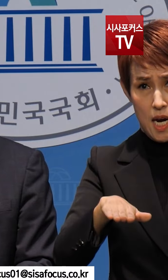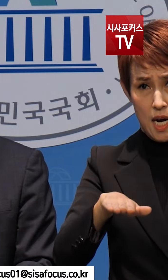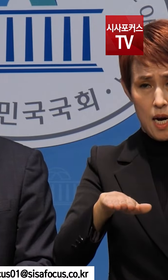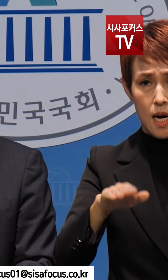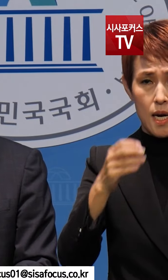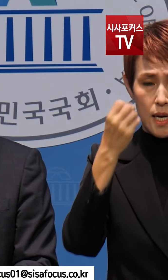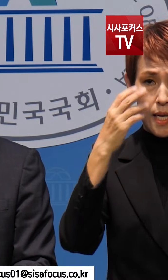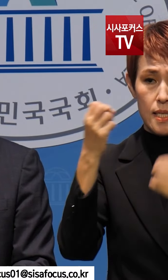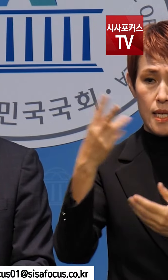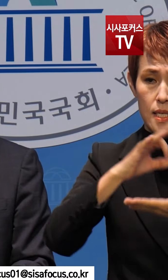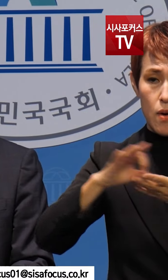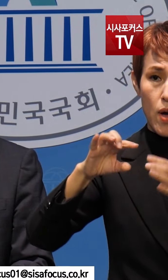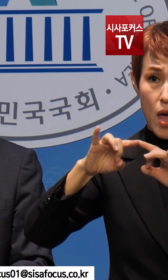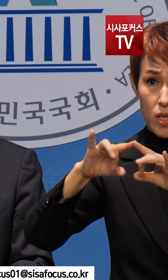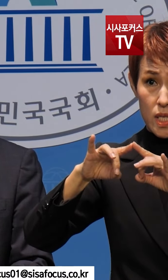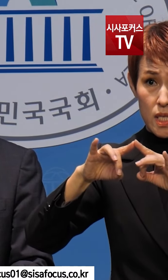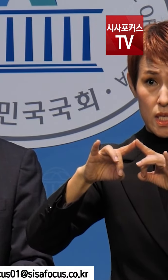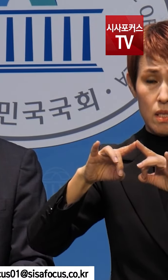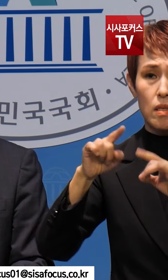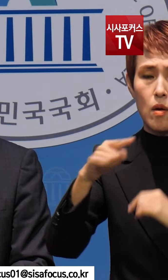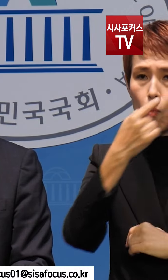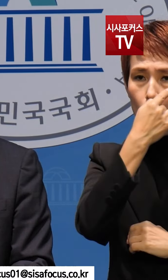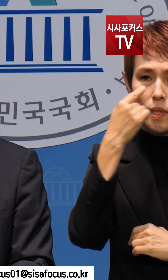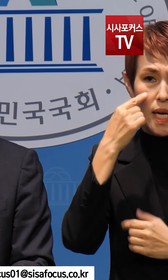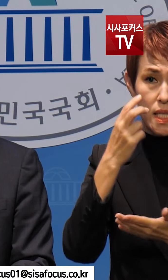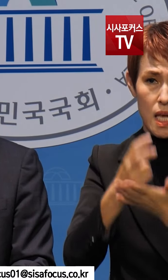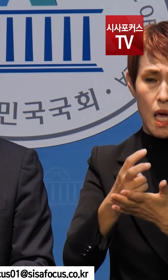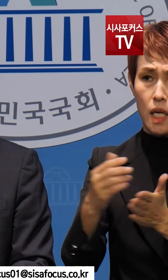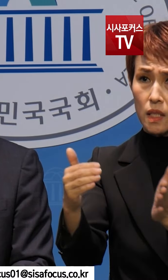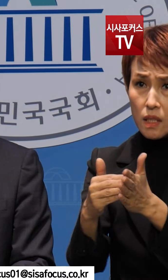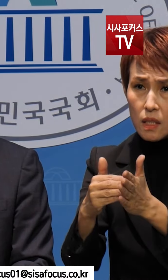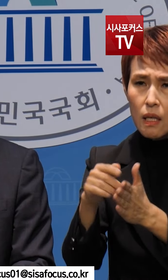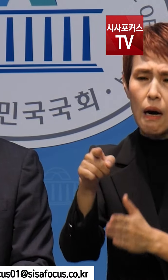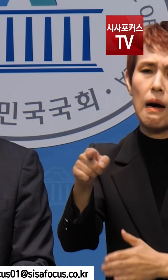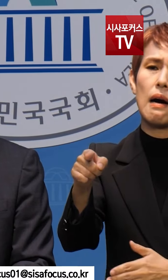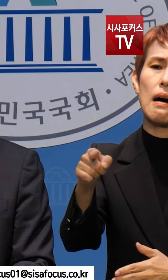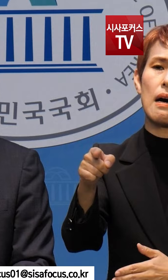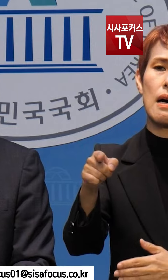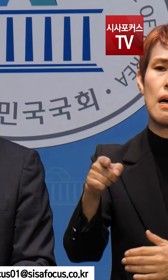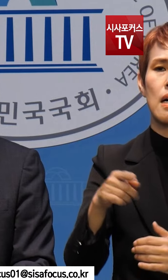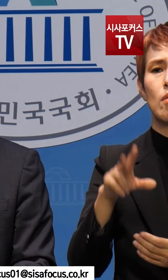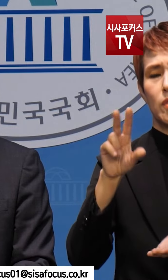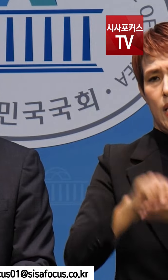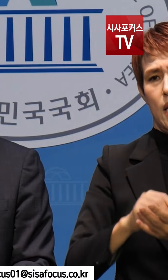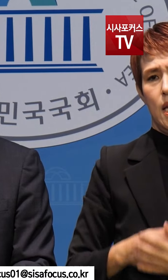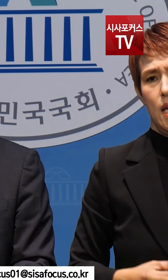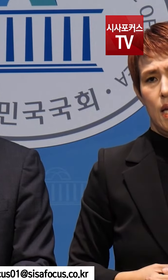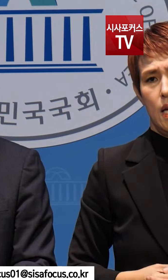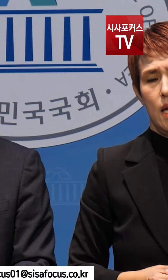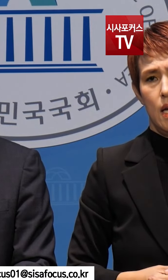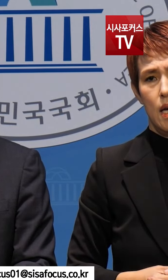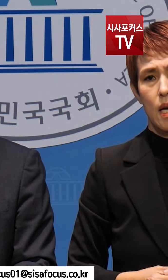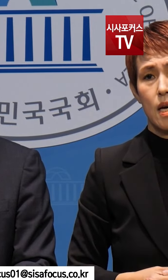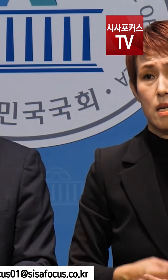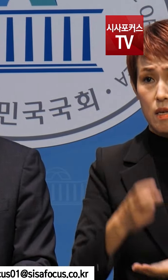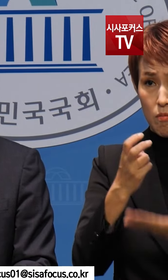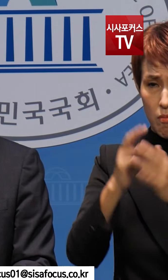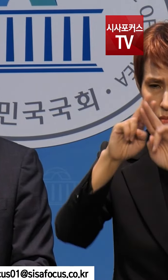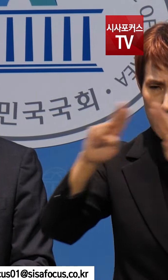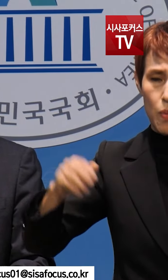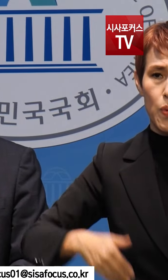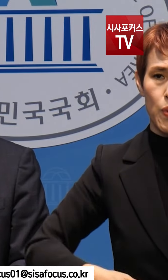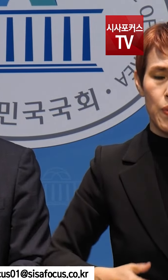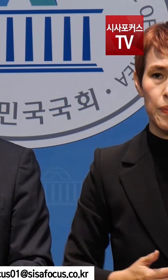신재생에너지 계통 접속 보장제의 종료 등에 찬문을 끼얹는 조치는 마땅히 철회되어야